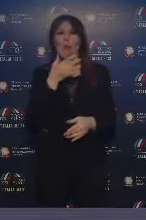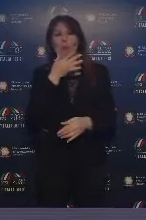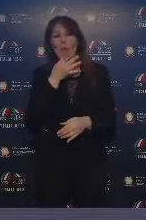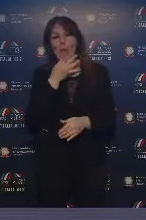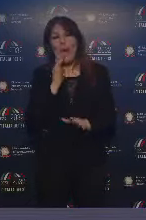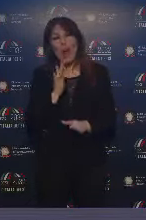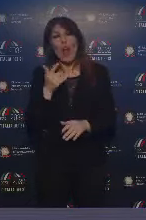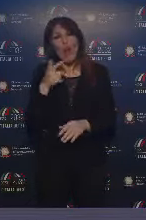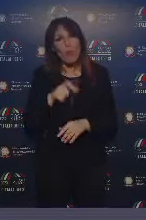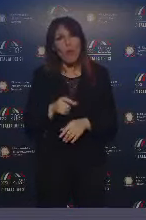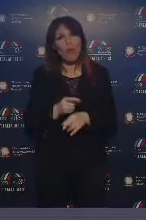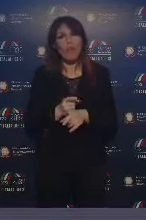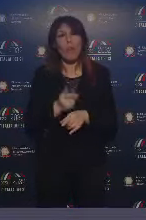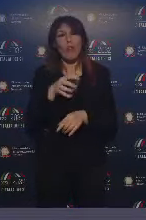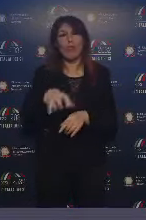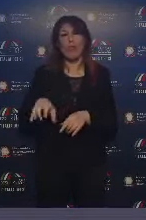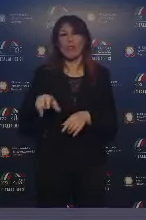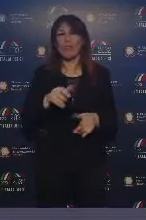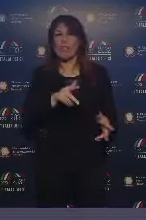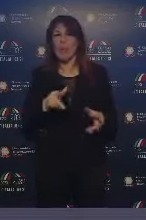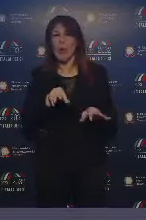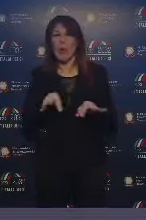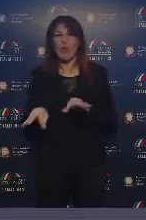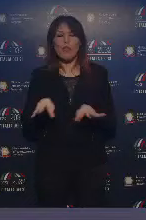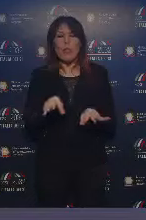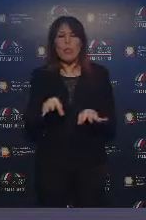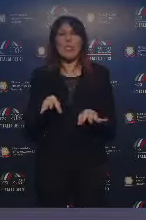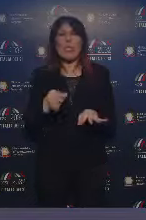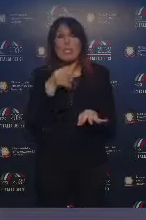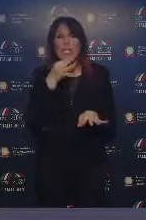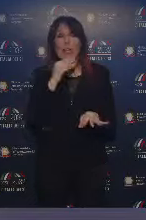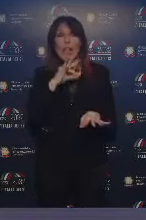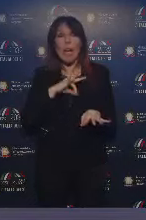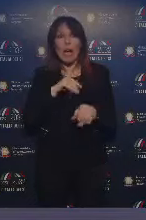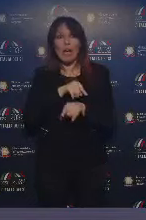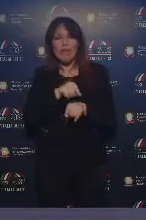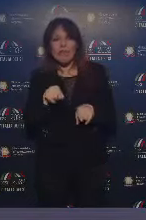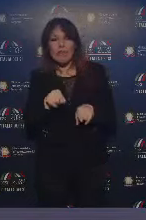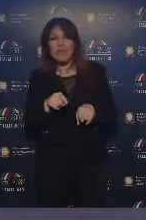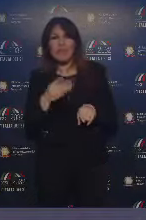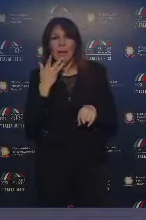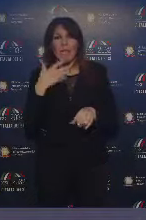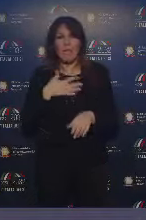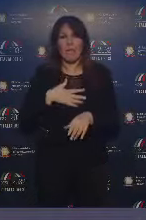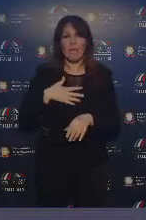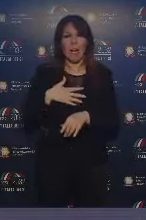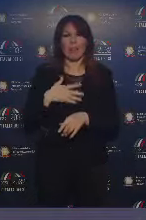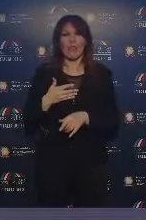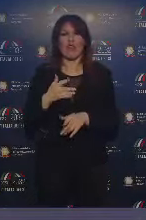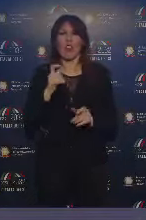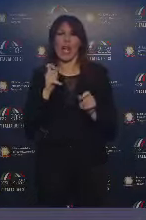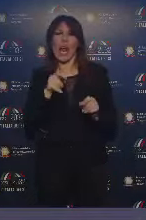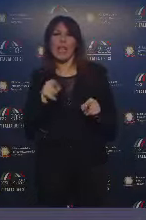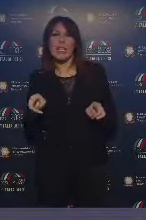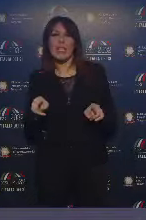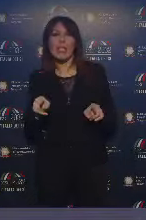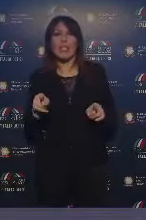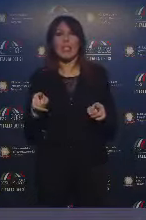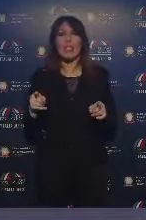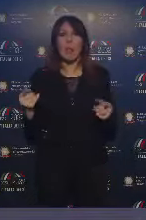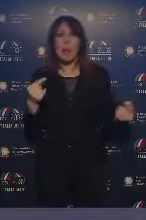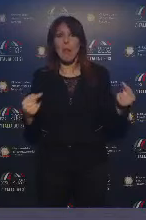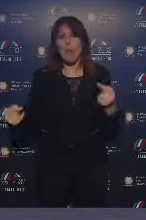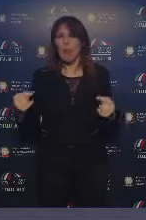infrastrutture i trasporti e la logistica non sono qualcosa che di solito eccitano i giornalisti o scaldano i cuori però sono